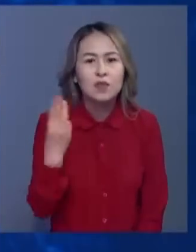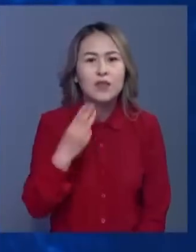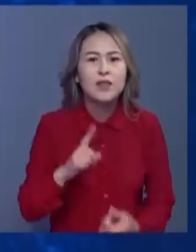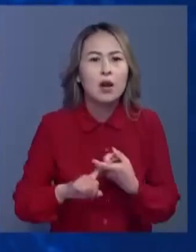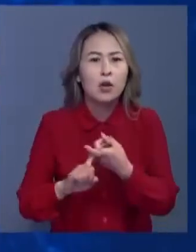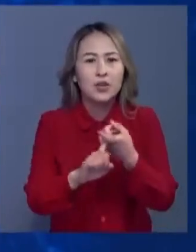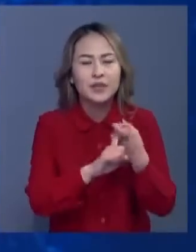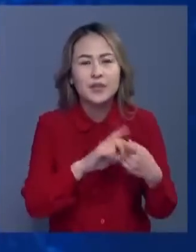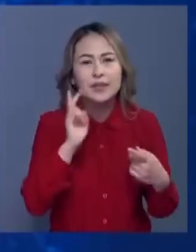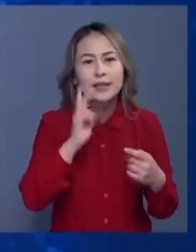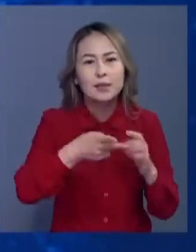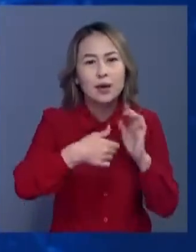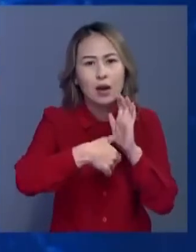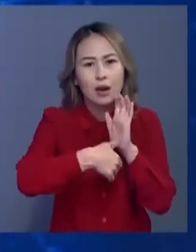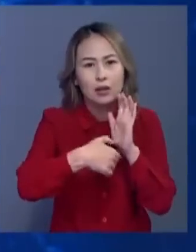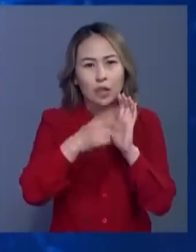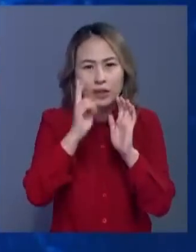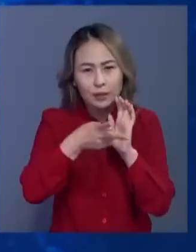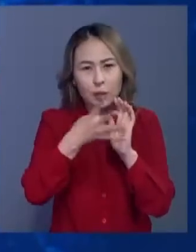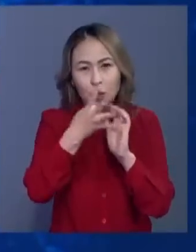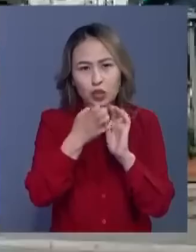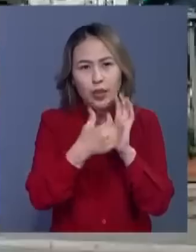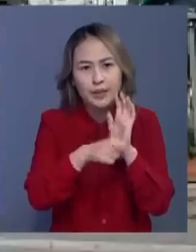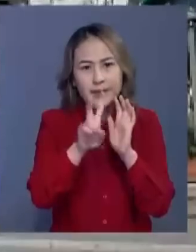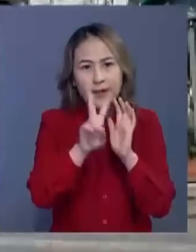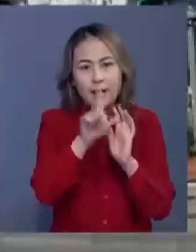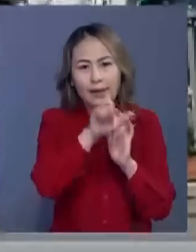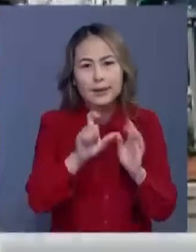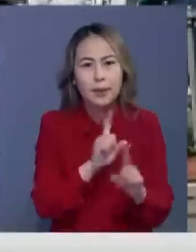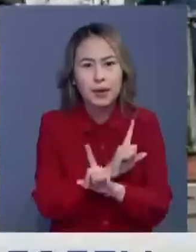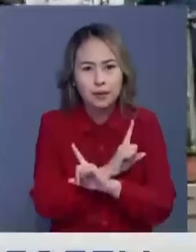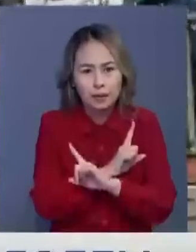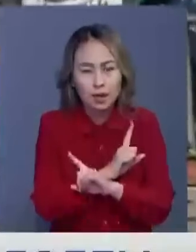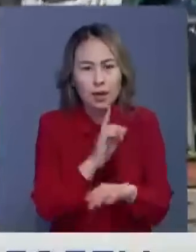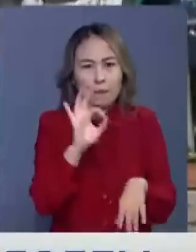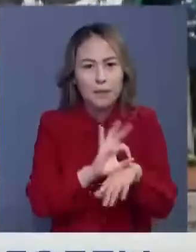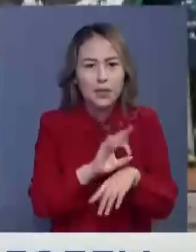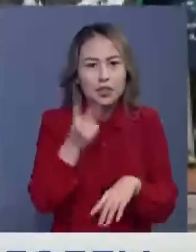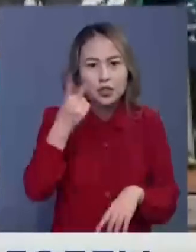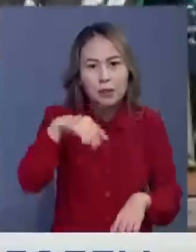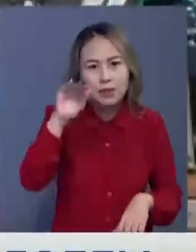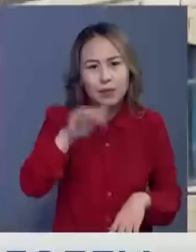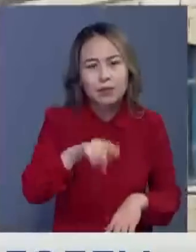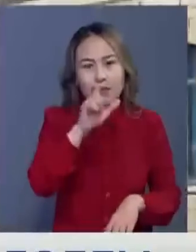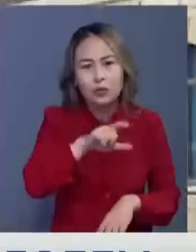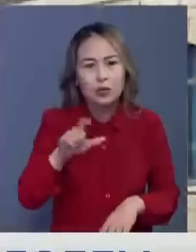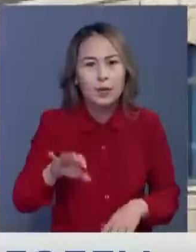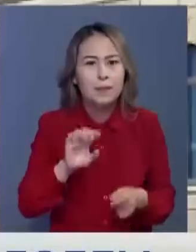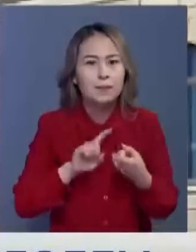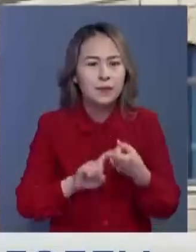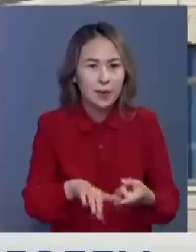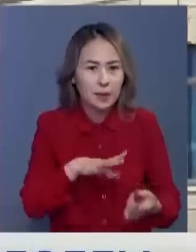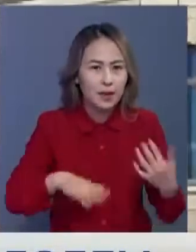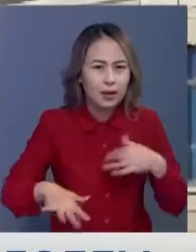Швецияда коронавирустан 2462 адам қайтыс болды. Ал бұл дертті елдің 20 мыңнан аса тұрғыны